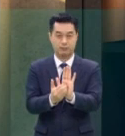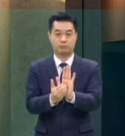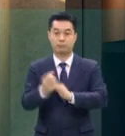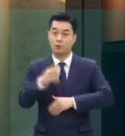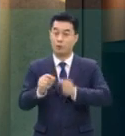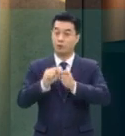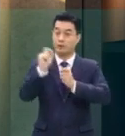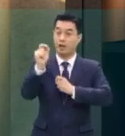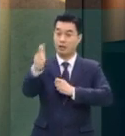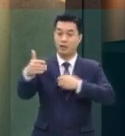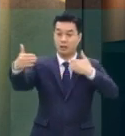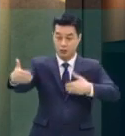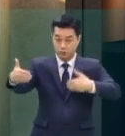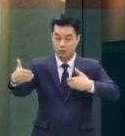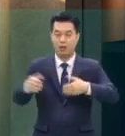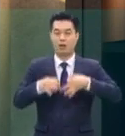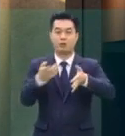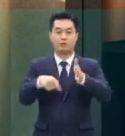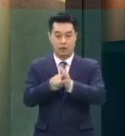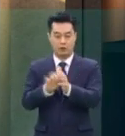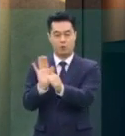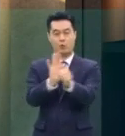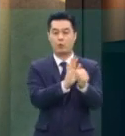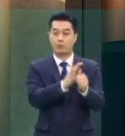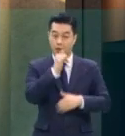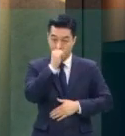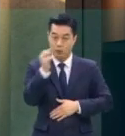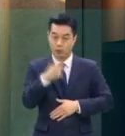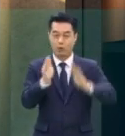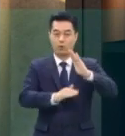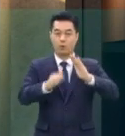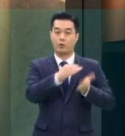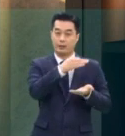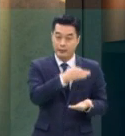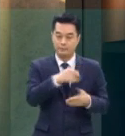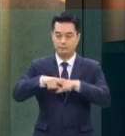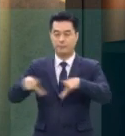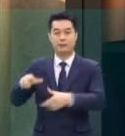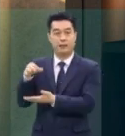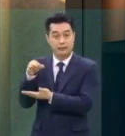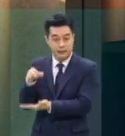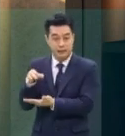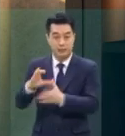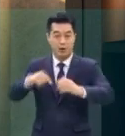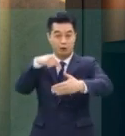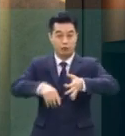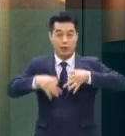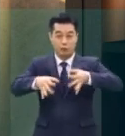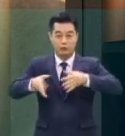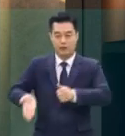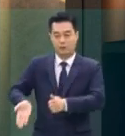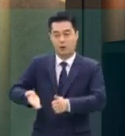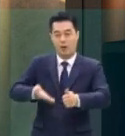장기 투자를 유도하기 위한 인센티브를 마련하고 공공 기금 이나 민간 기금의 국내 투자 활성화를